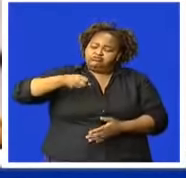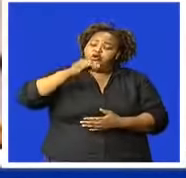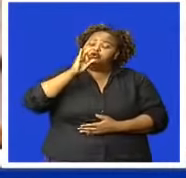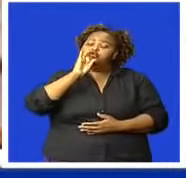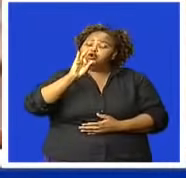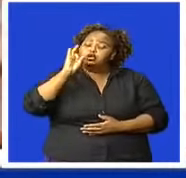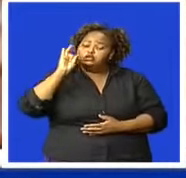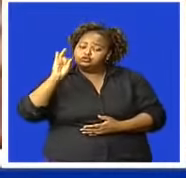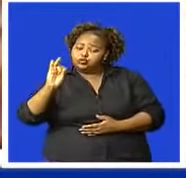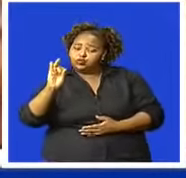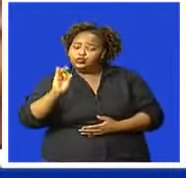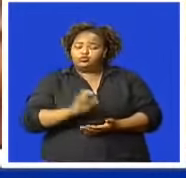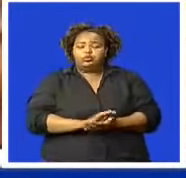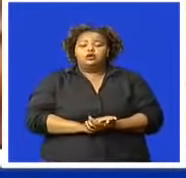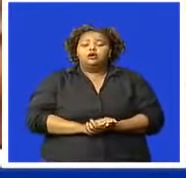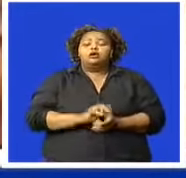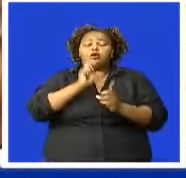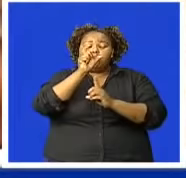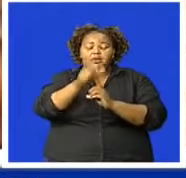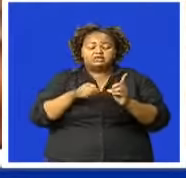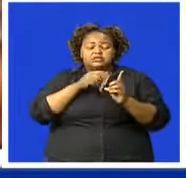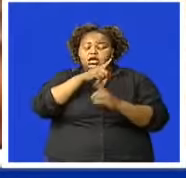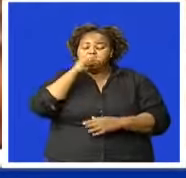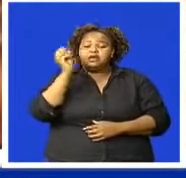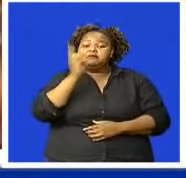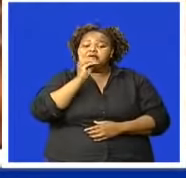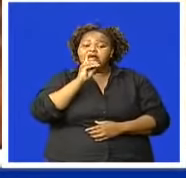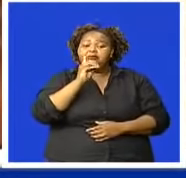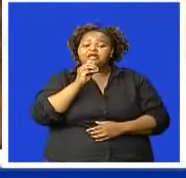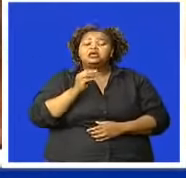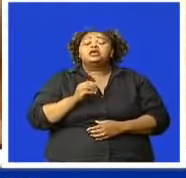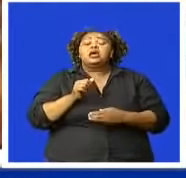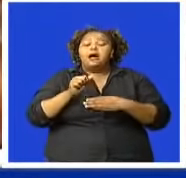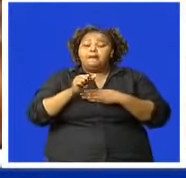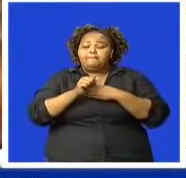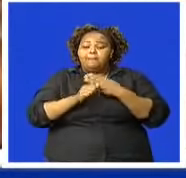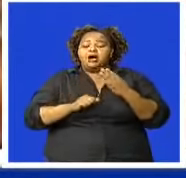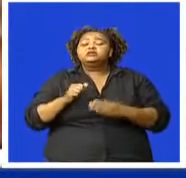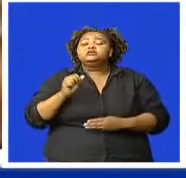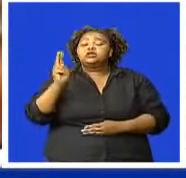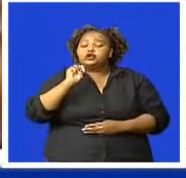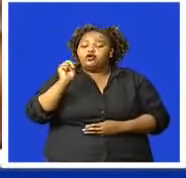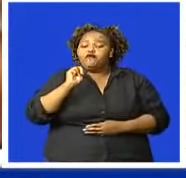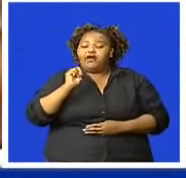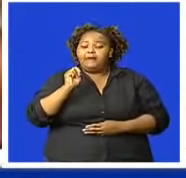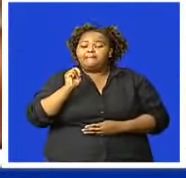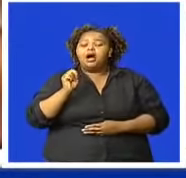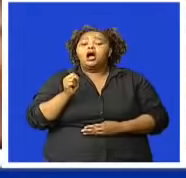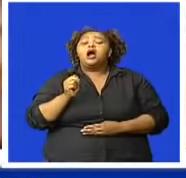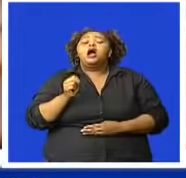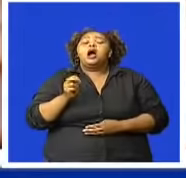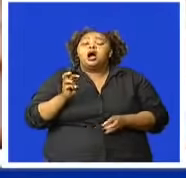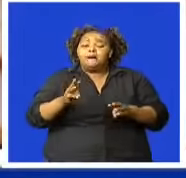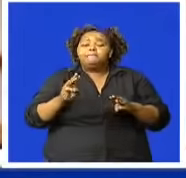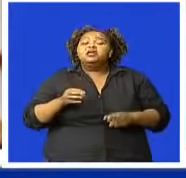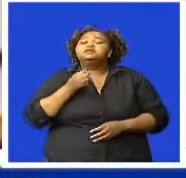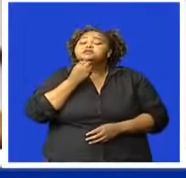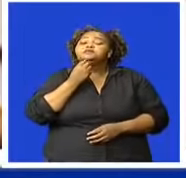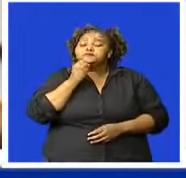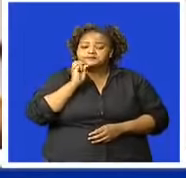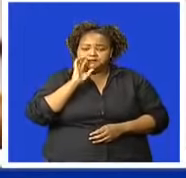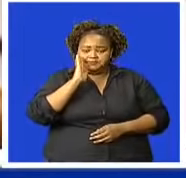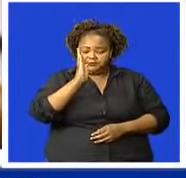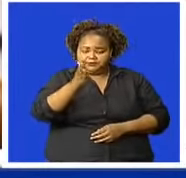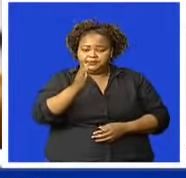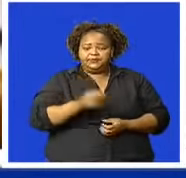lamabili nakubili kumuzi Dlamini enyangeni yelweti yenzaweni yasemotshane. Licala lesithathu ukuthi